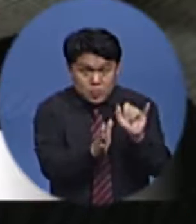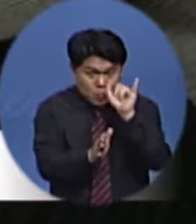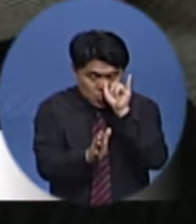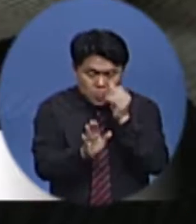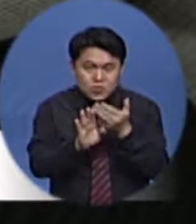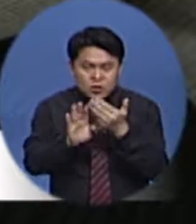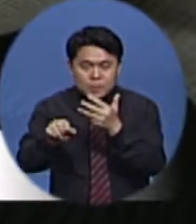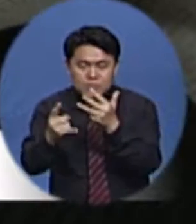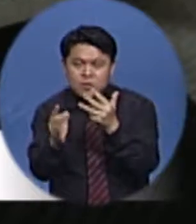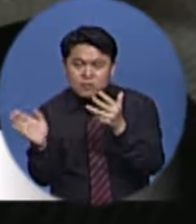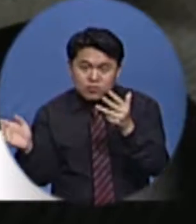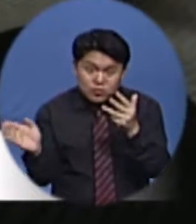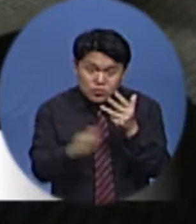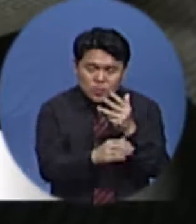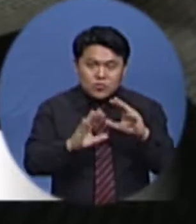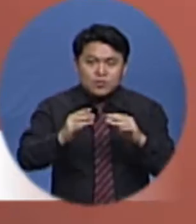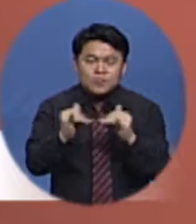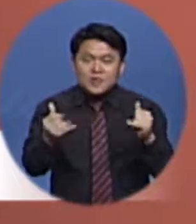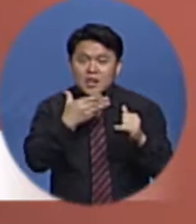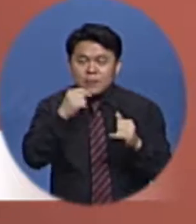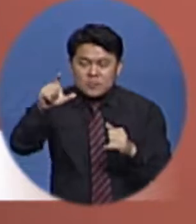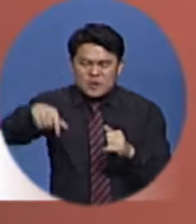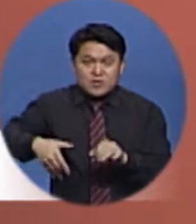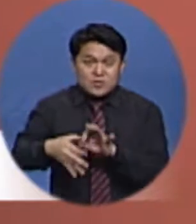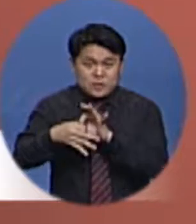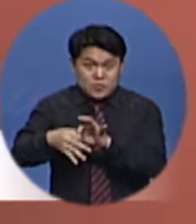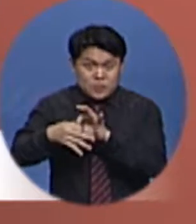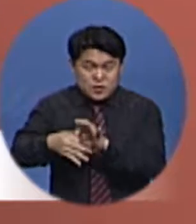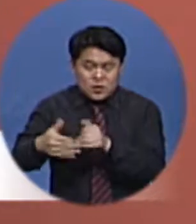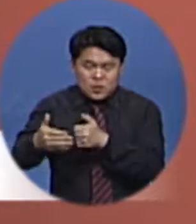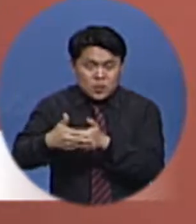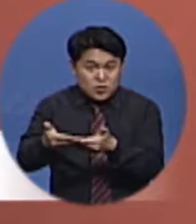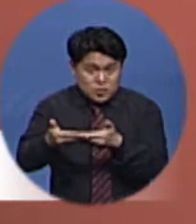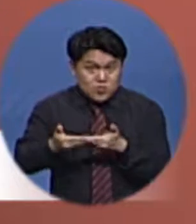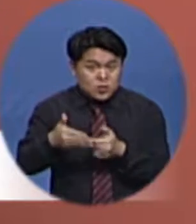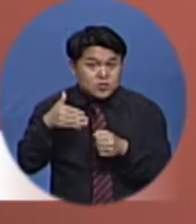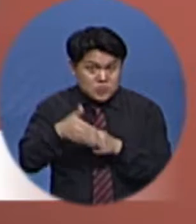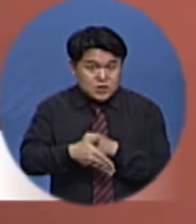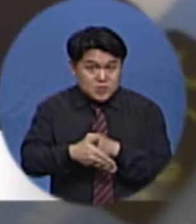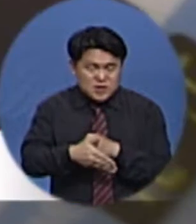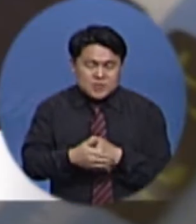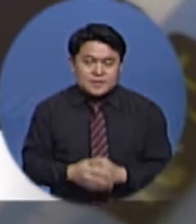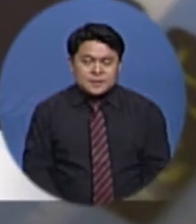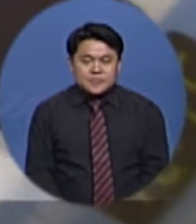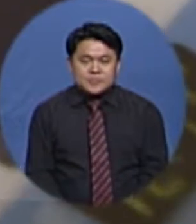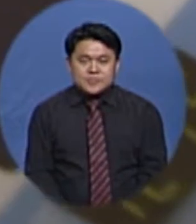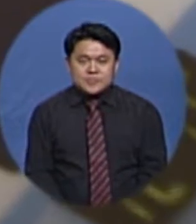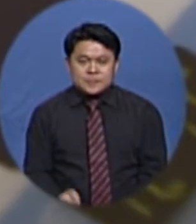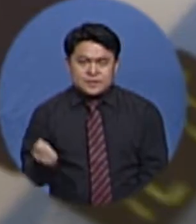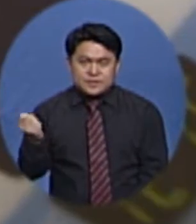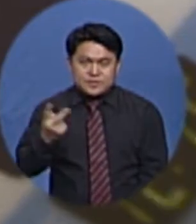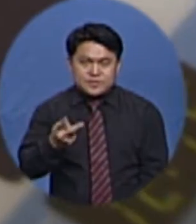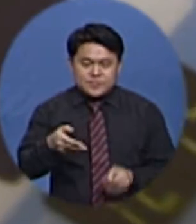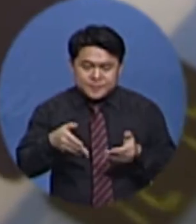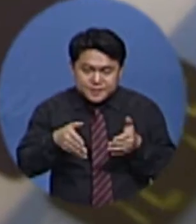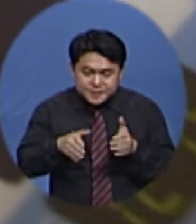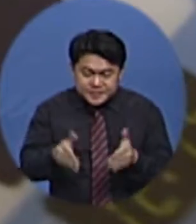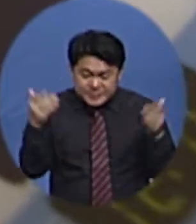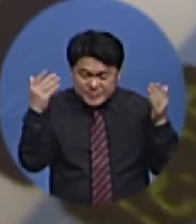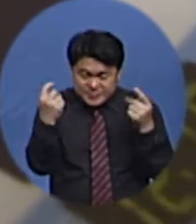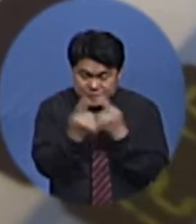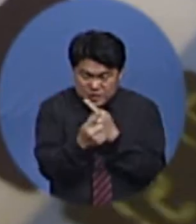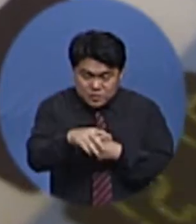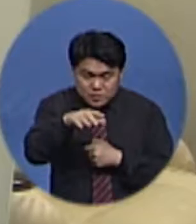국민 행복카드를 통해 제공되는 임신출산진료비 지원금을 사용할 수 있습니다. 또 신생아